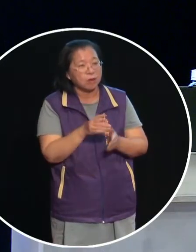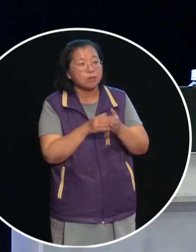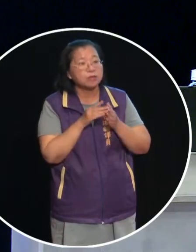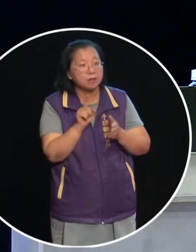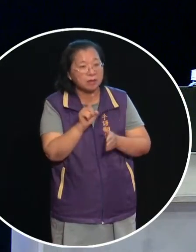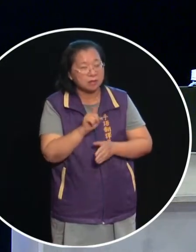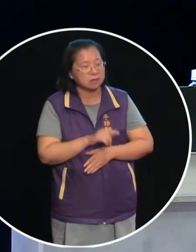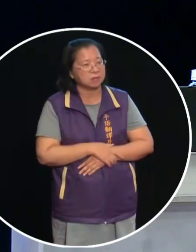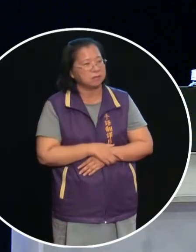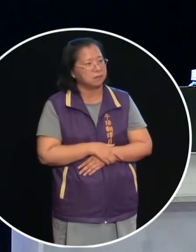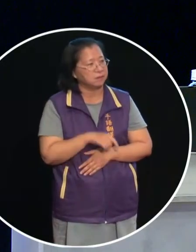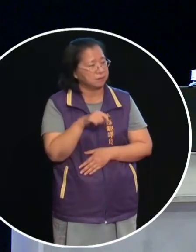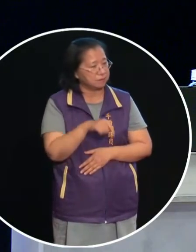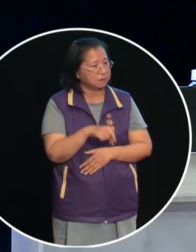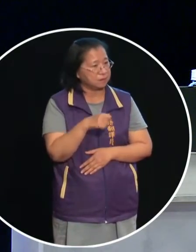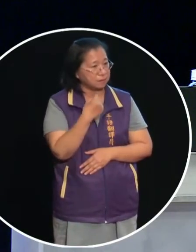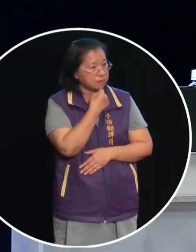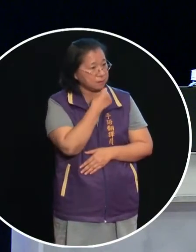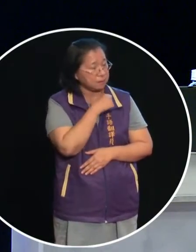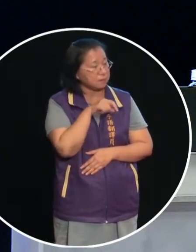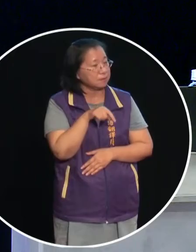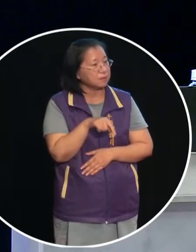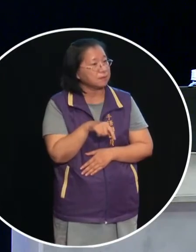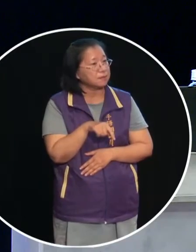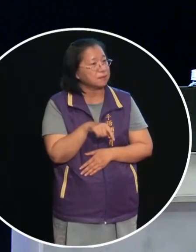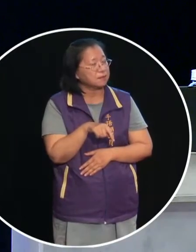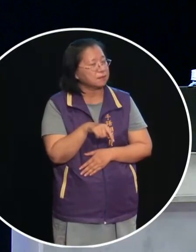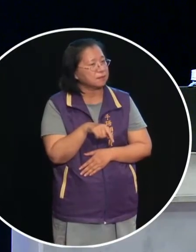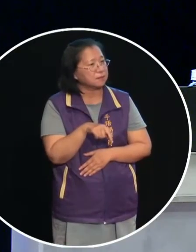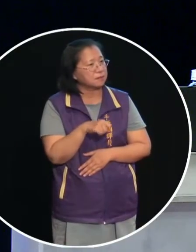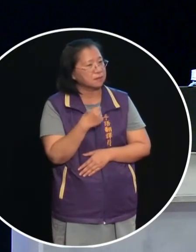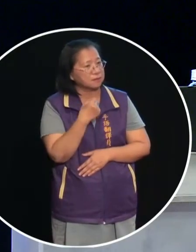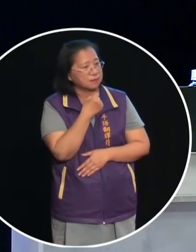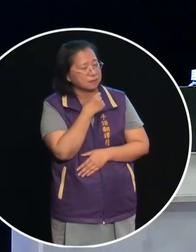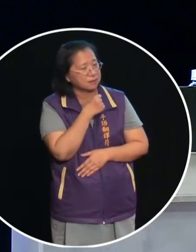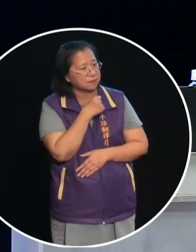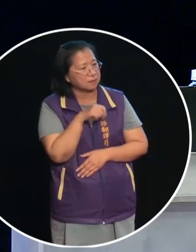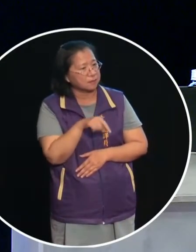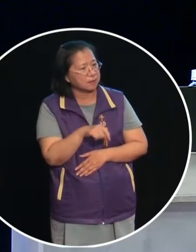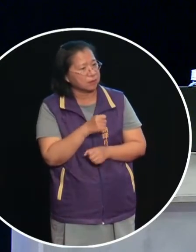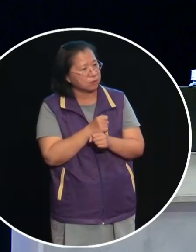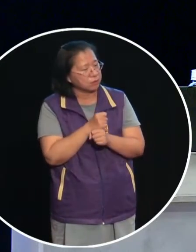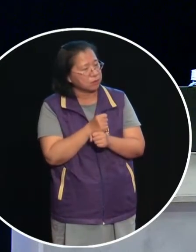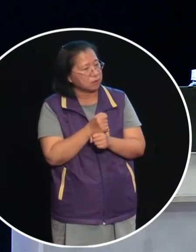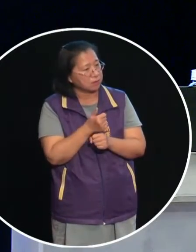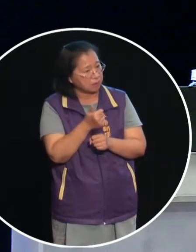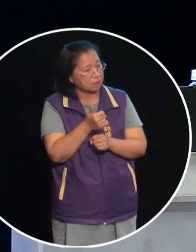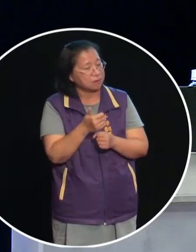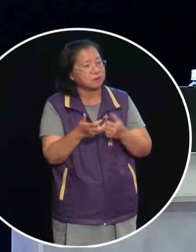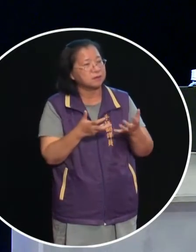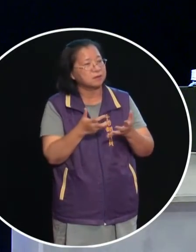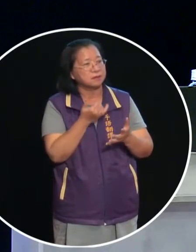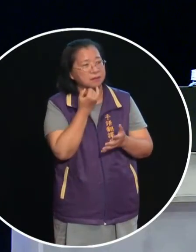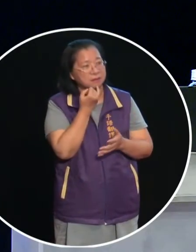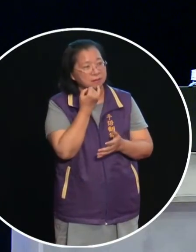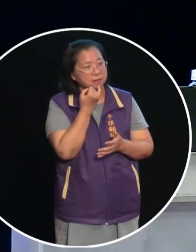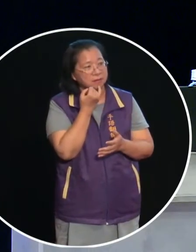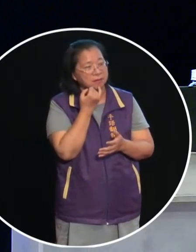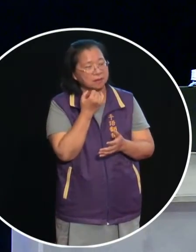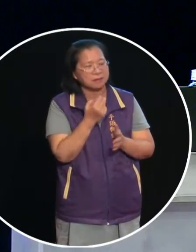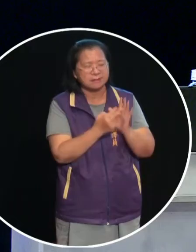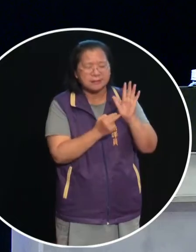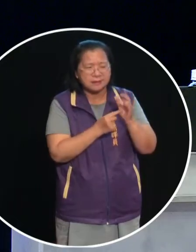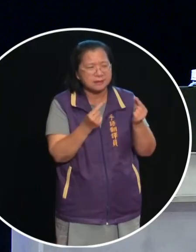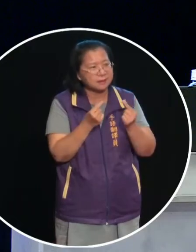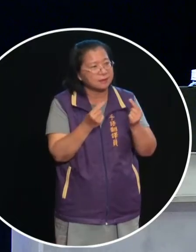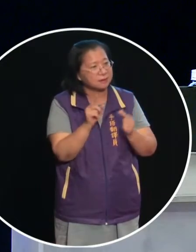前是我们我觉得台湾可以做的事情，而且台湾可以更做得更好的事情。那么，例如说，